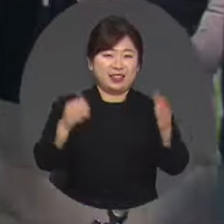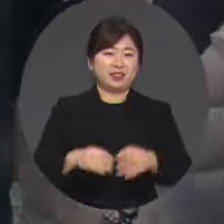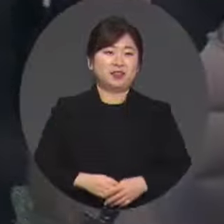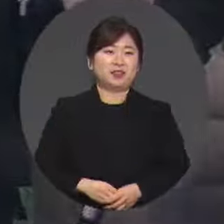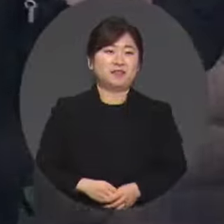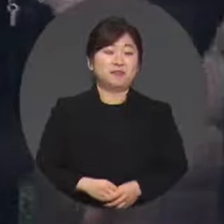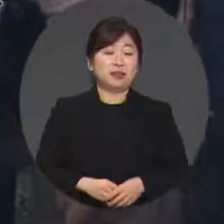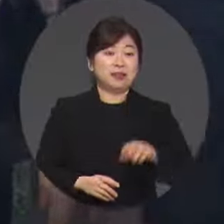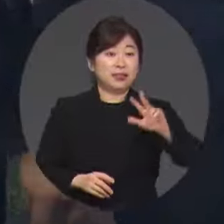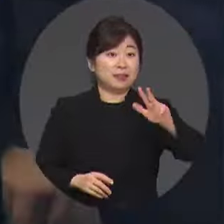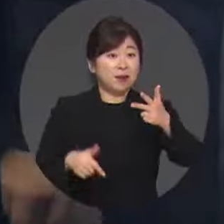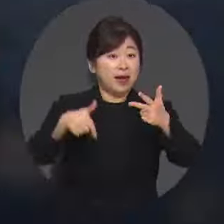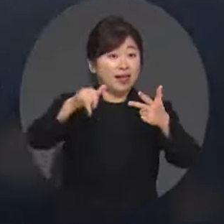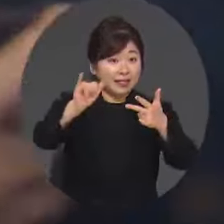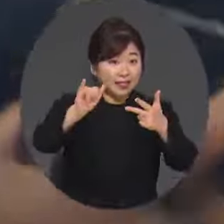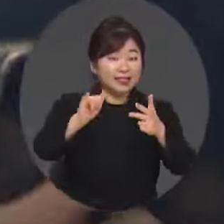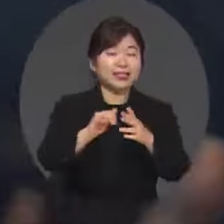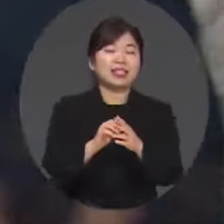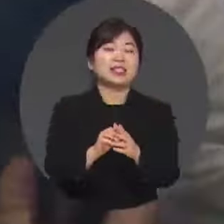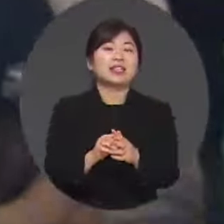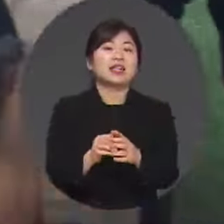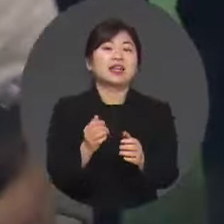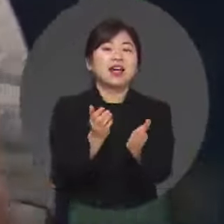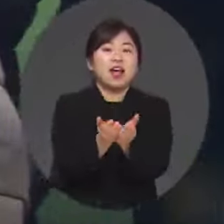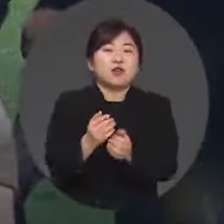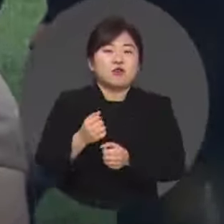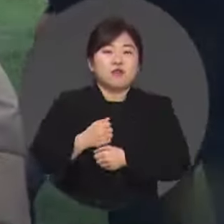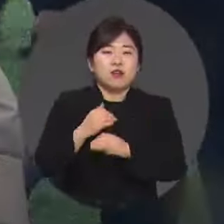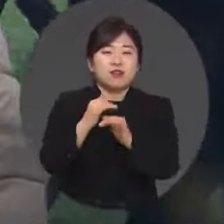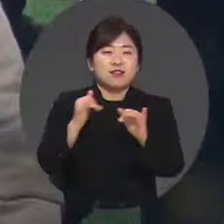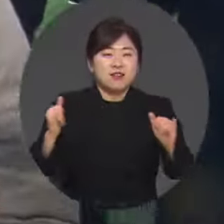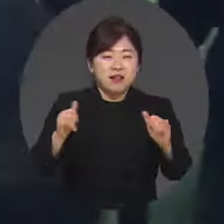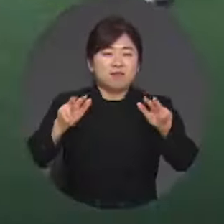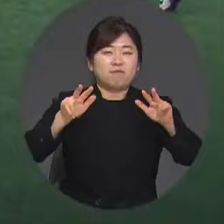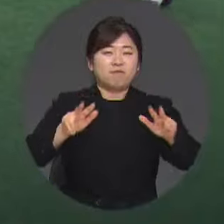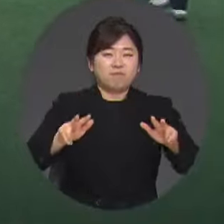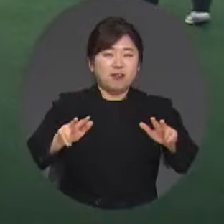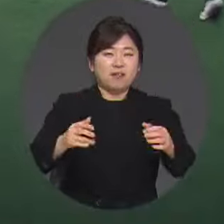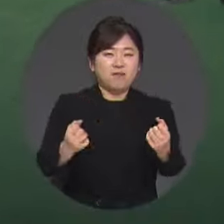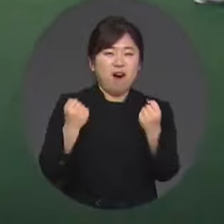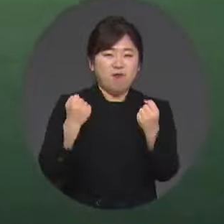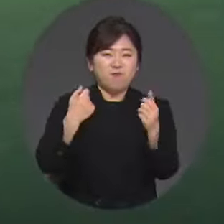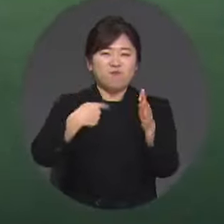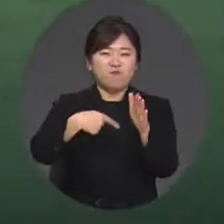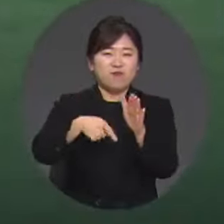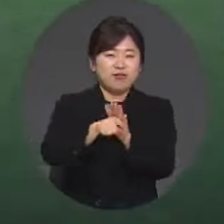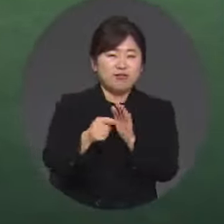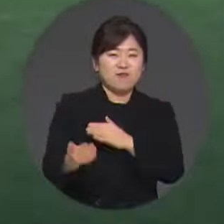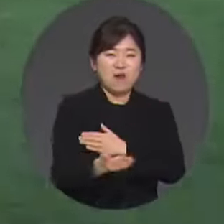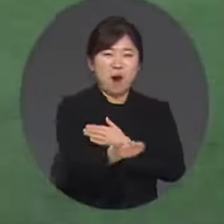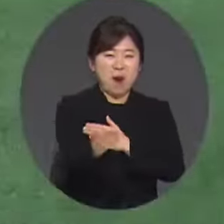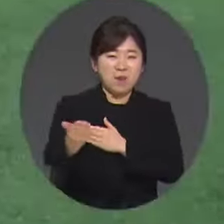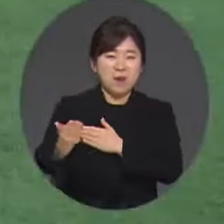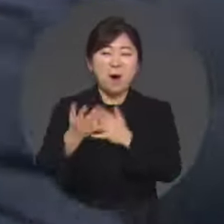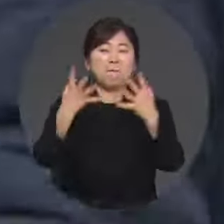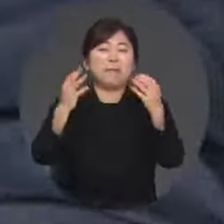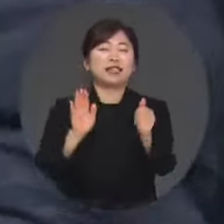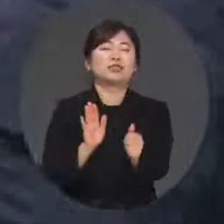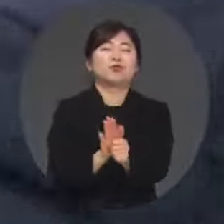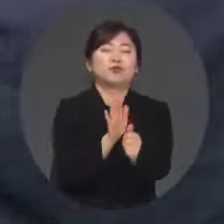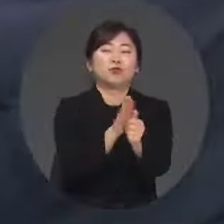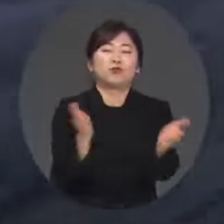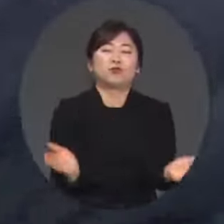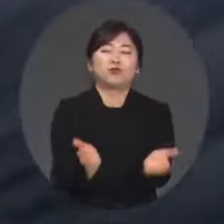우리 700기 해군병들이 용기를 갖고 대한민국의 전사가 될 수 있도록 가족 여러분들께서는 많은